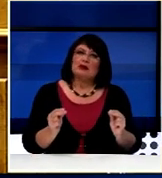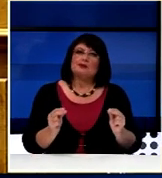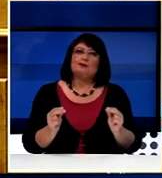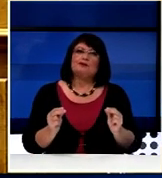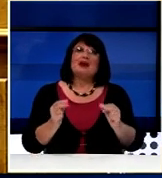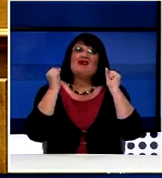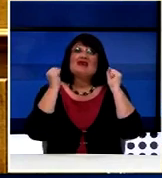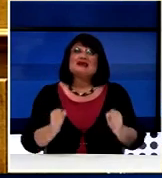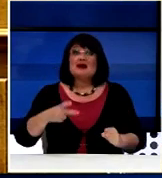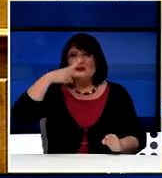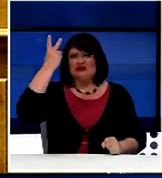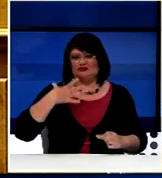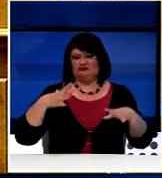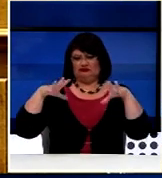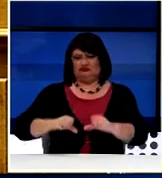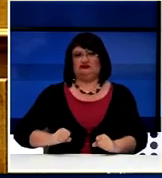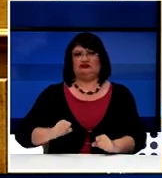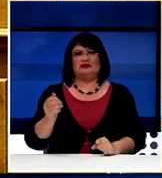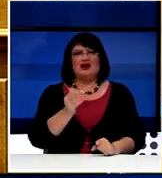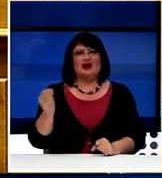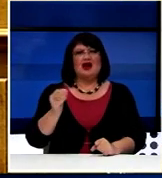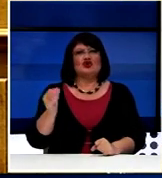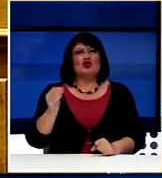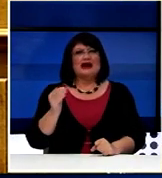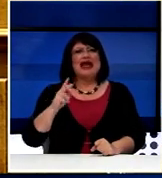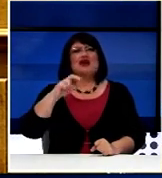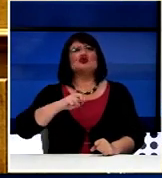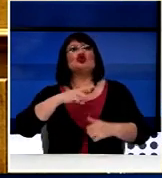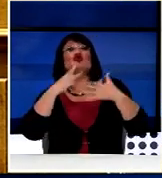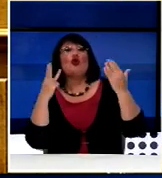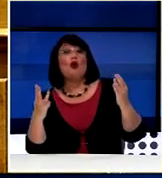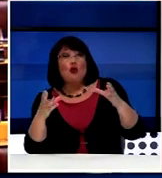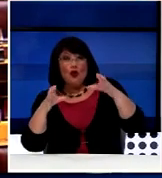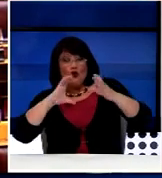τα κυριαρχικά μας δικαιώματα ανατολικά του 28ου μεσημβρινού.